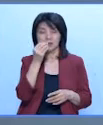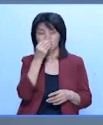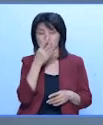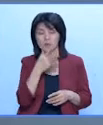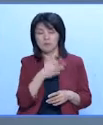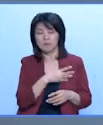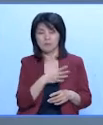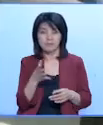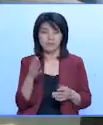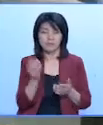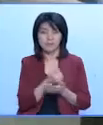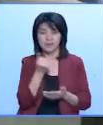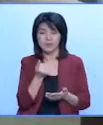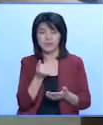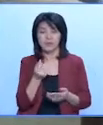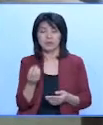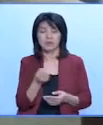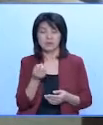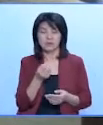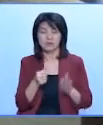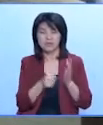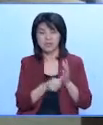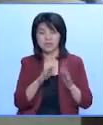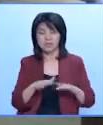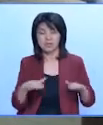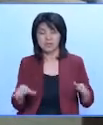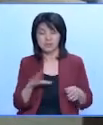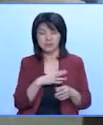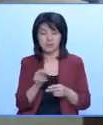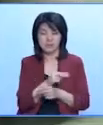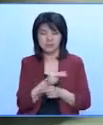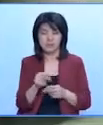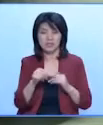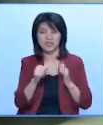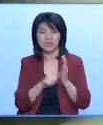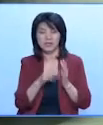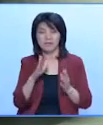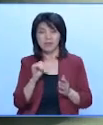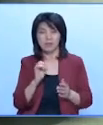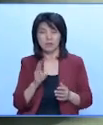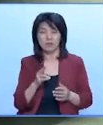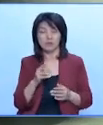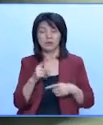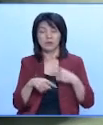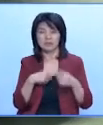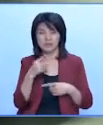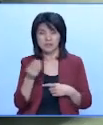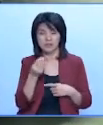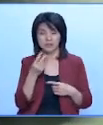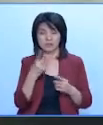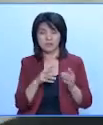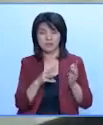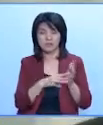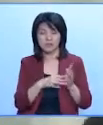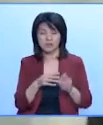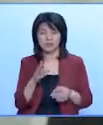марапатталған. Жұбайы Жанжамал апай екеуі 6 баланы тәрбиелеп өсірді. 16 немере, 28 шөбере сүйген. Бүгінде ұрпақтары майдангер